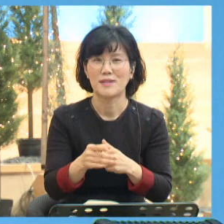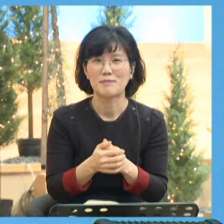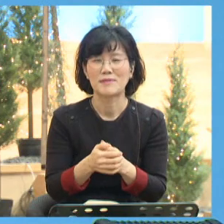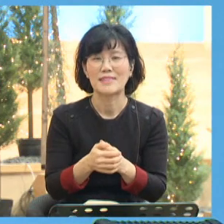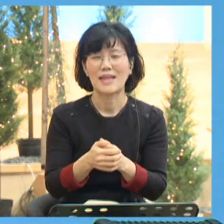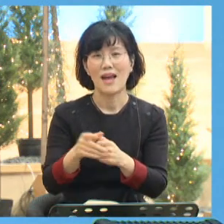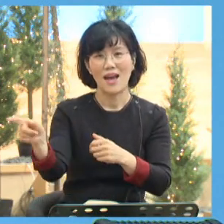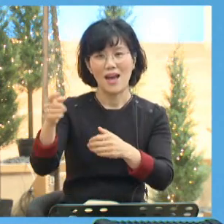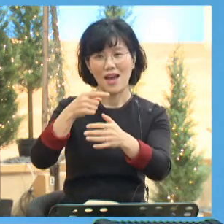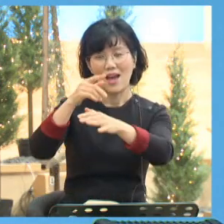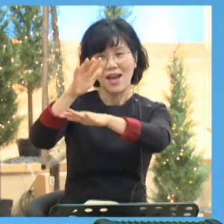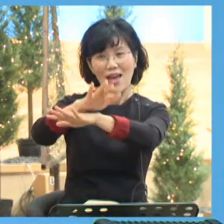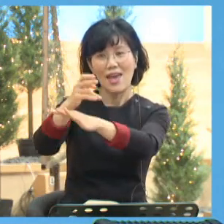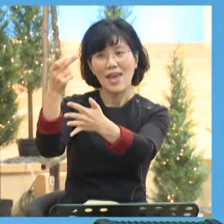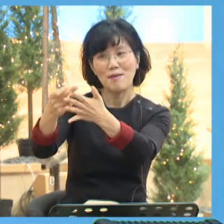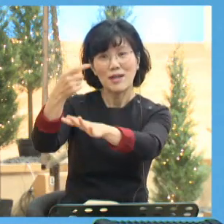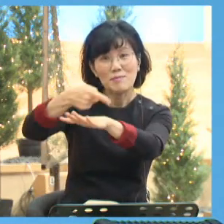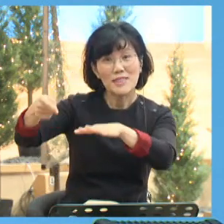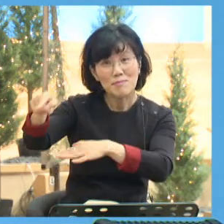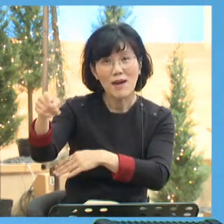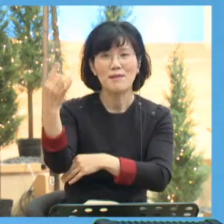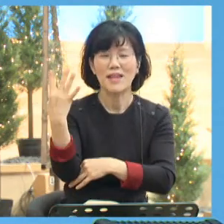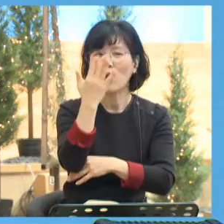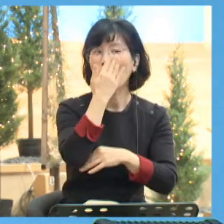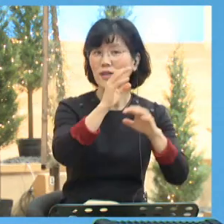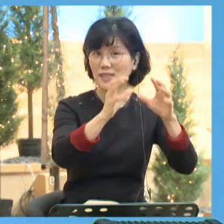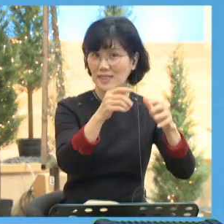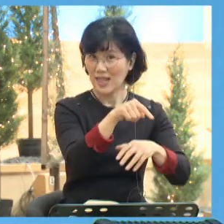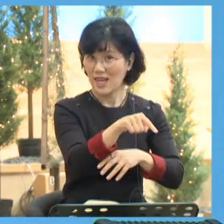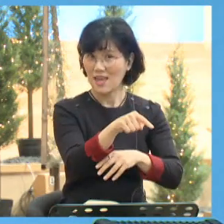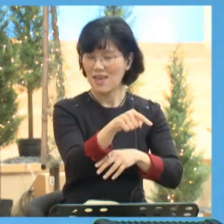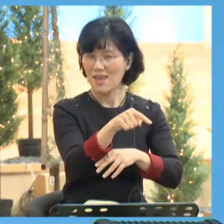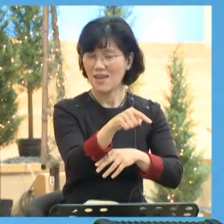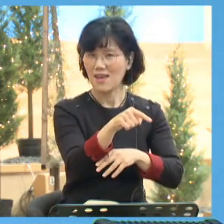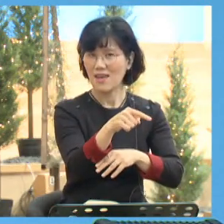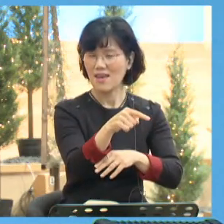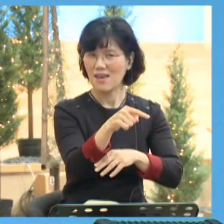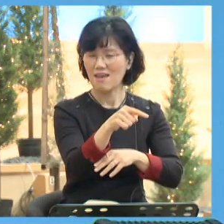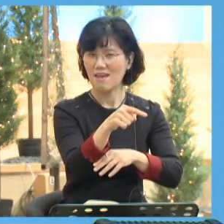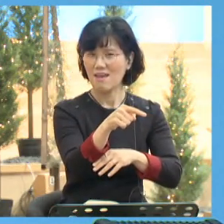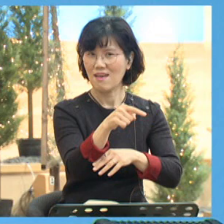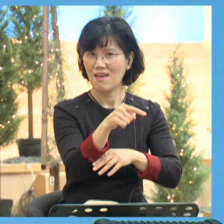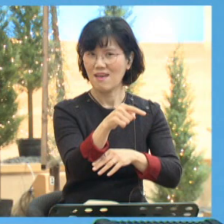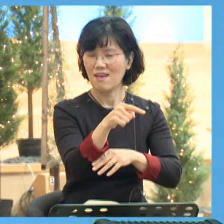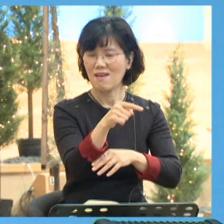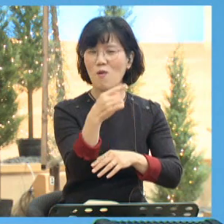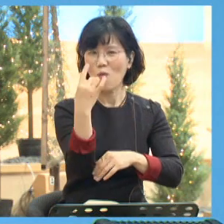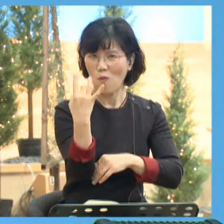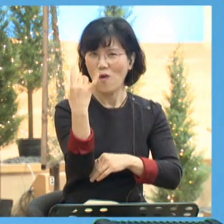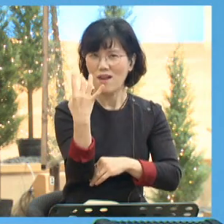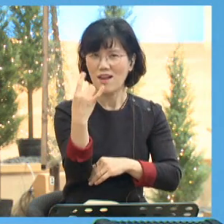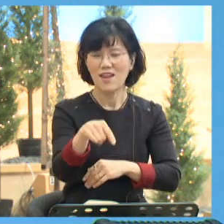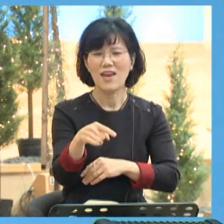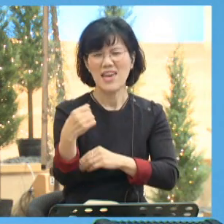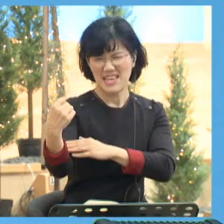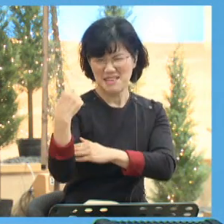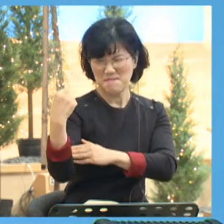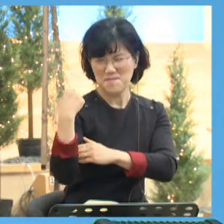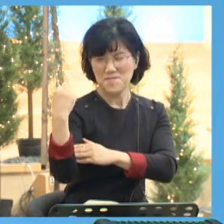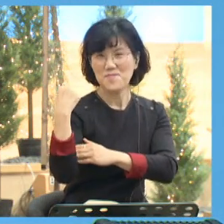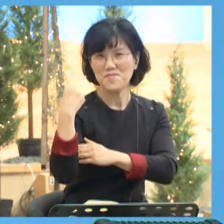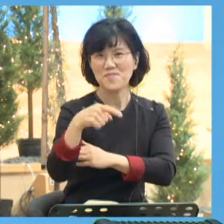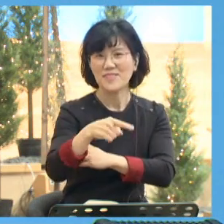에브라임 지파는 요 이스라엘의 꽤나 힘깨나 쓰는 지파 였어요 제가 몇일전에 말씀드렸습니다만 은